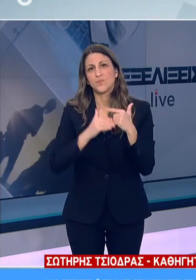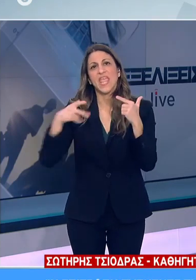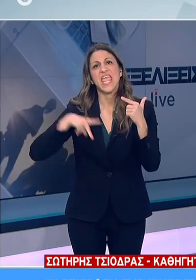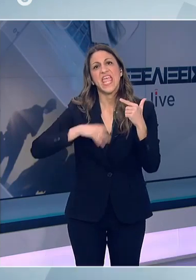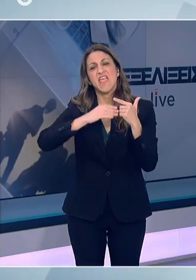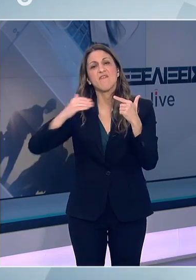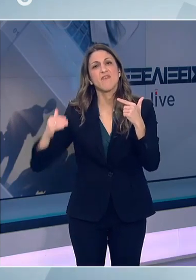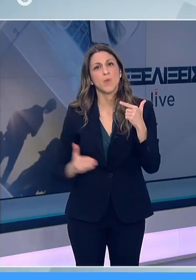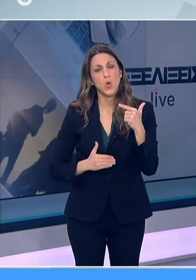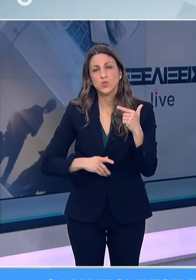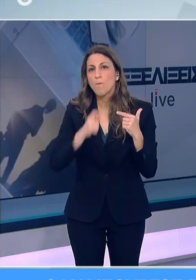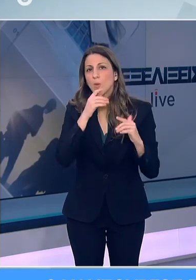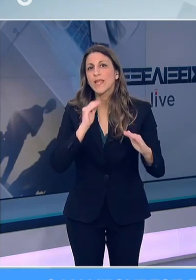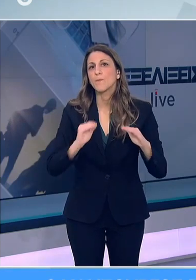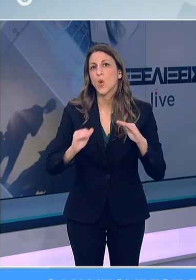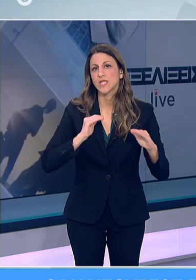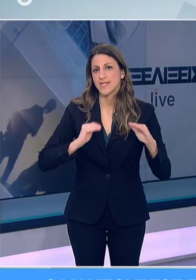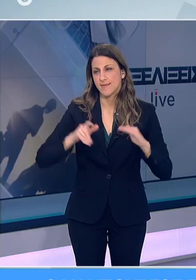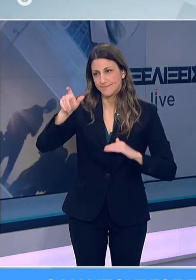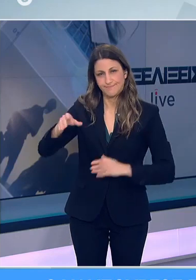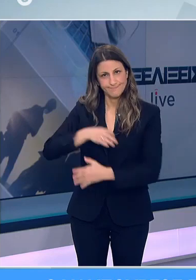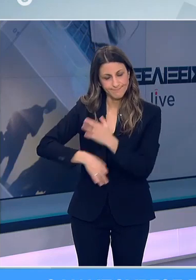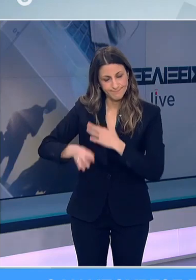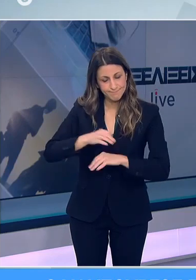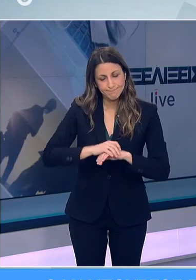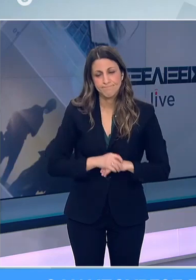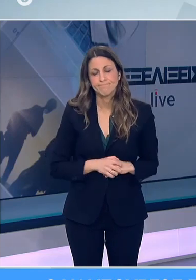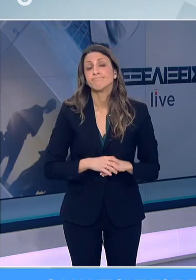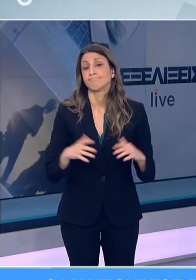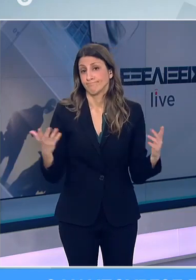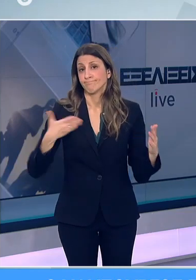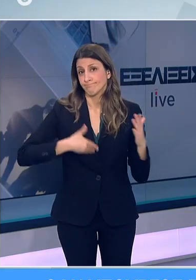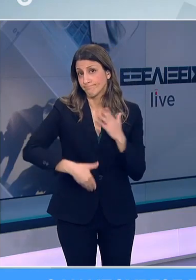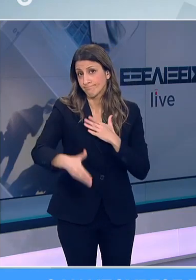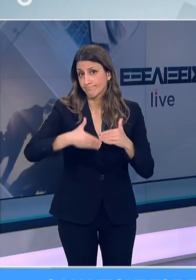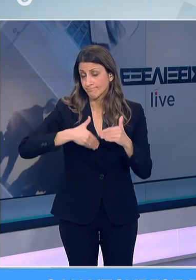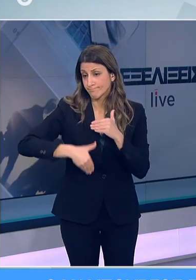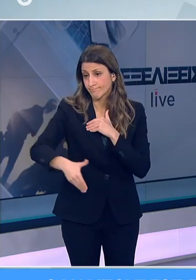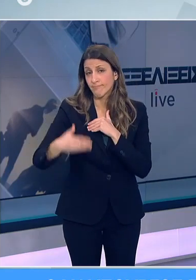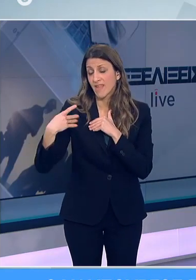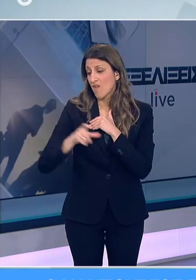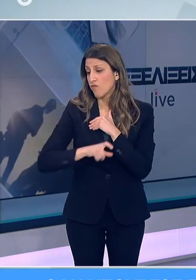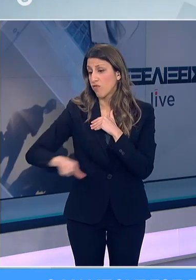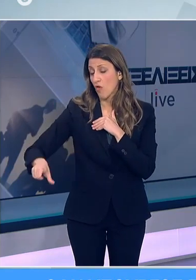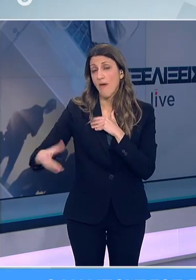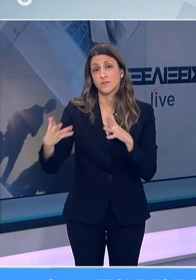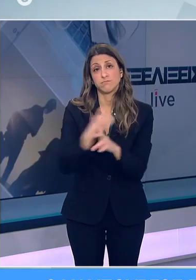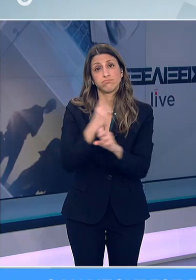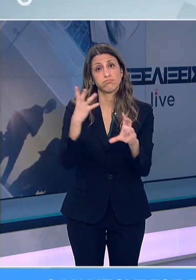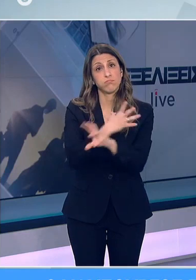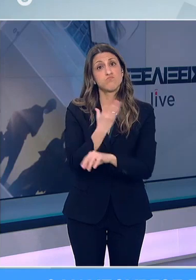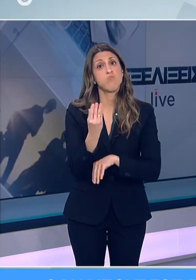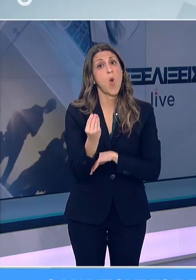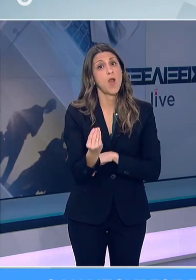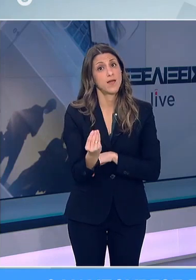Καραταλιάς. Καλησπέρα σας για την πολιτική προστασία. Είναι πλέον ξεκάθαρο σε όλους ότι τις τελευταίες εβδομάδες έχουμε πετύχει πολλά και κάθε ημέρα